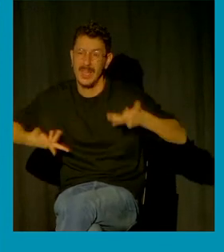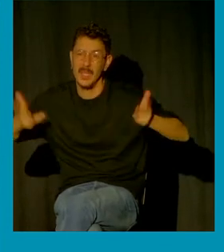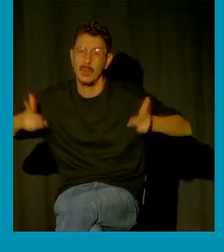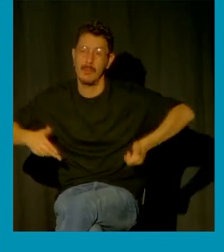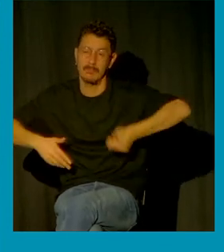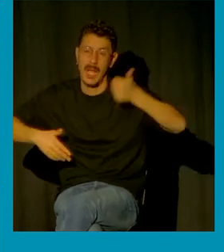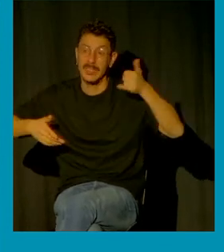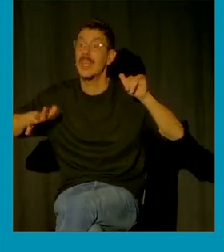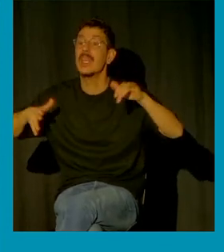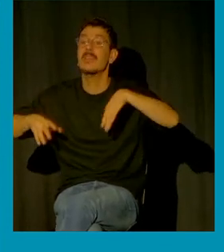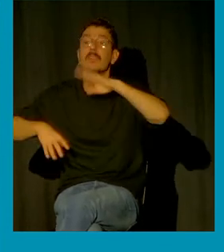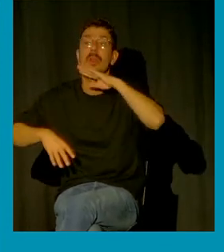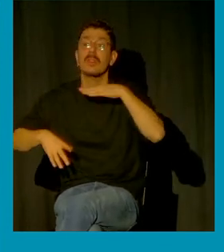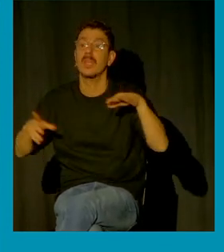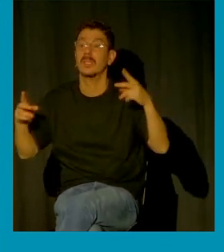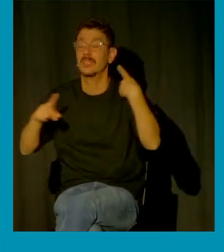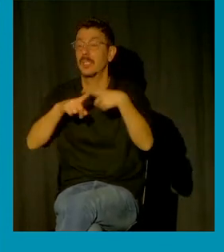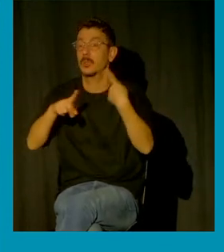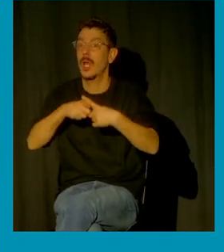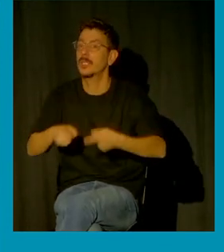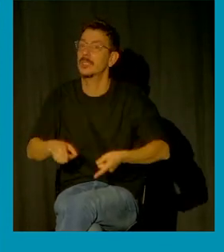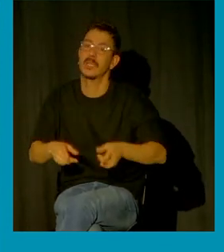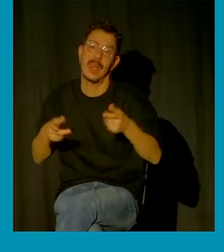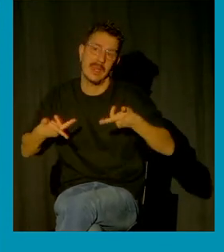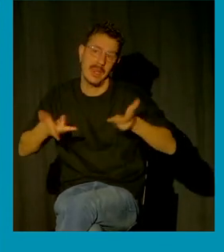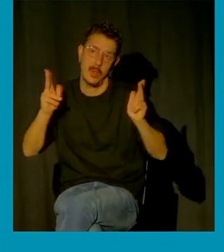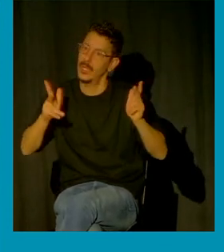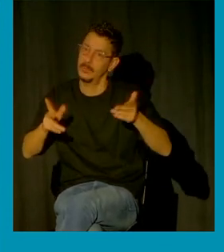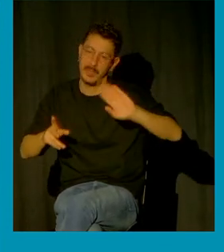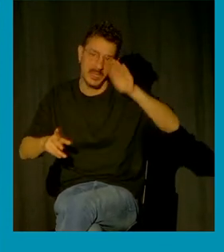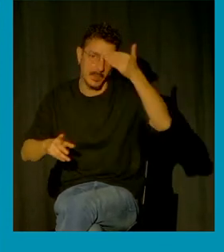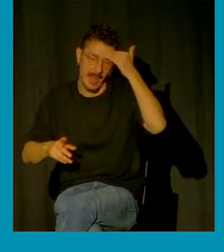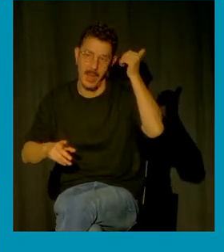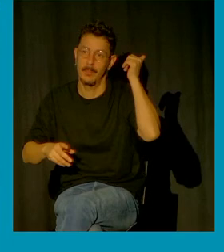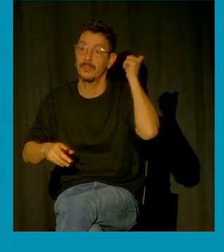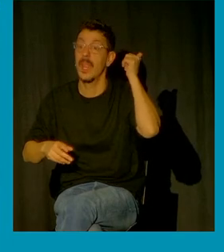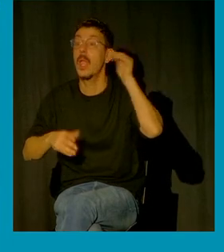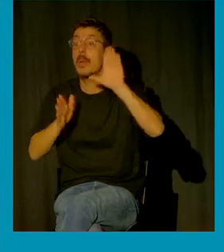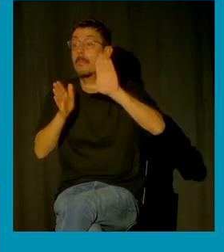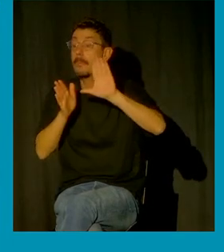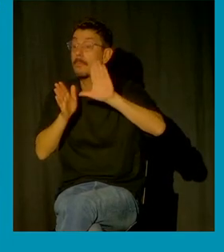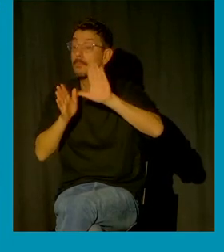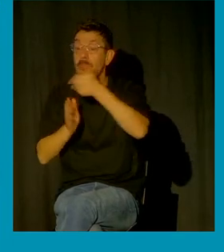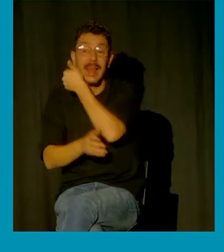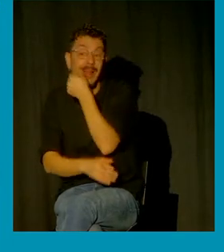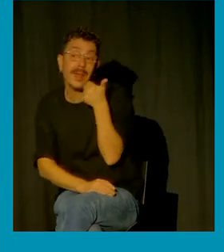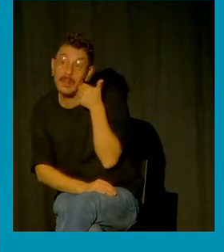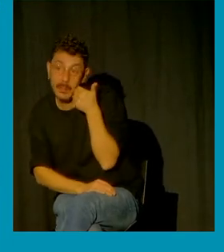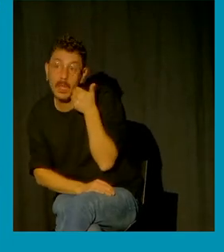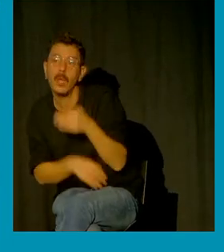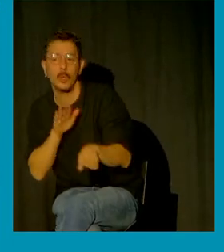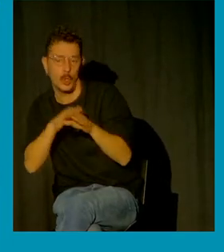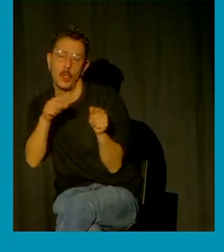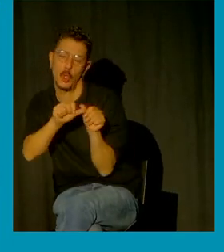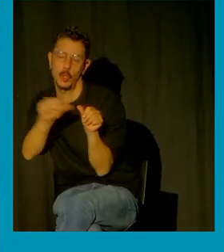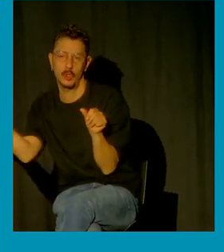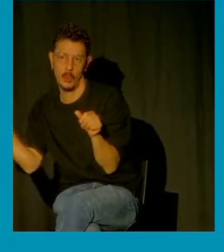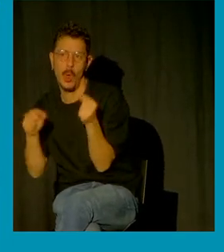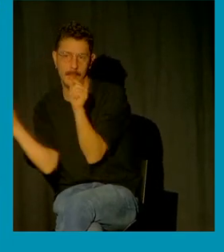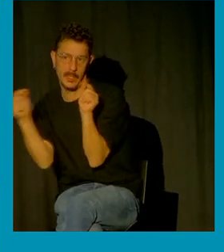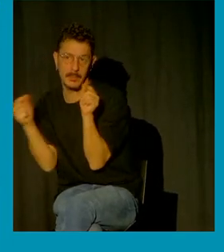lliures de violències sexuals o sigui que continuem a la tarda i continuem ara amb els debats construint aquesta full de ruta gràcies